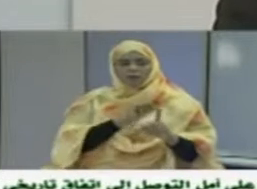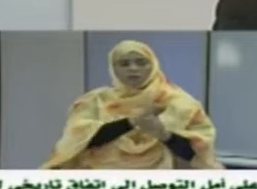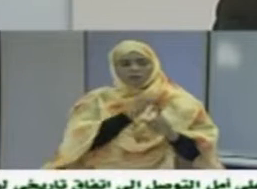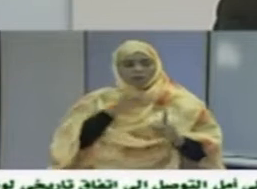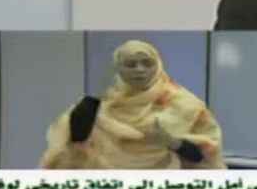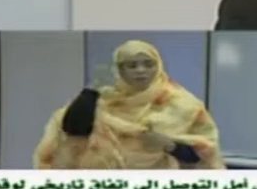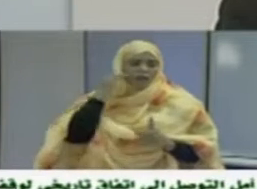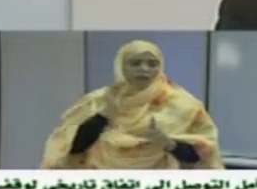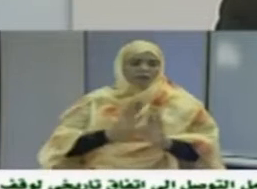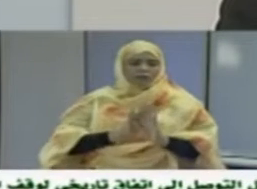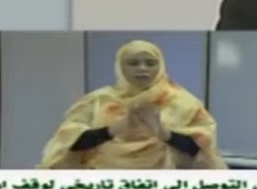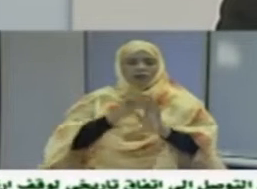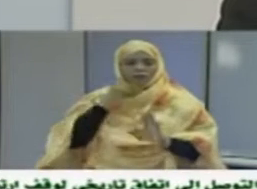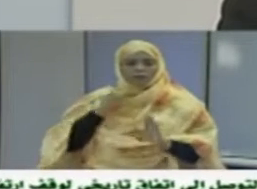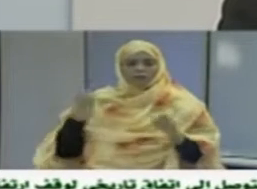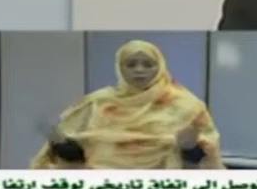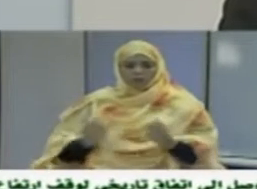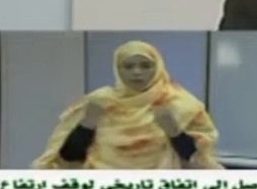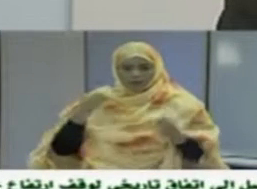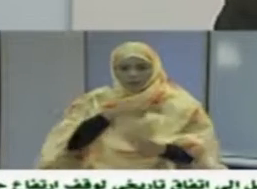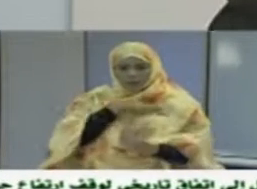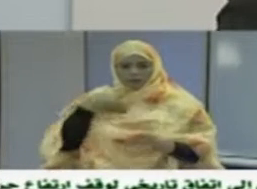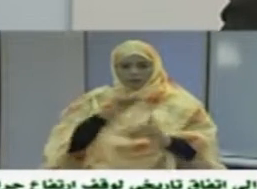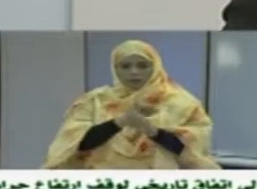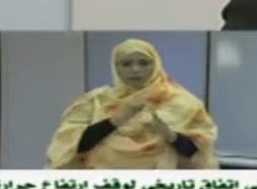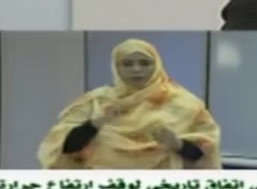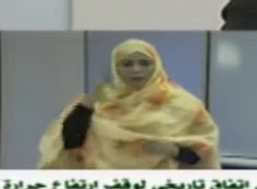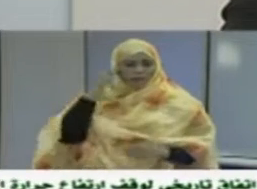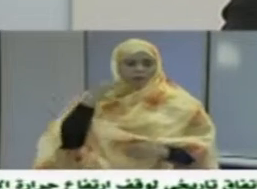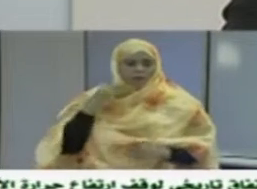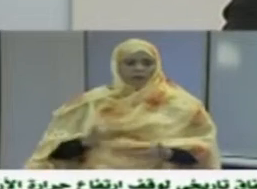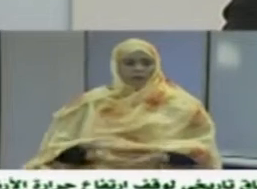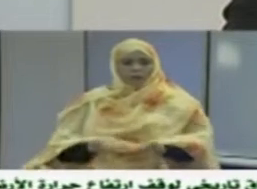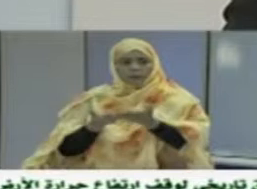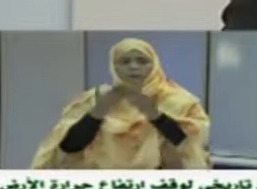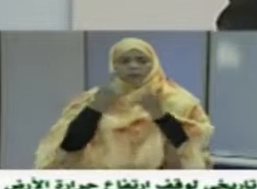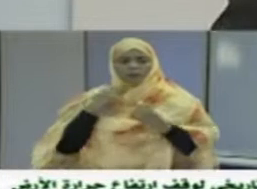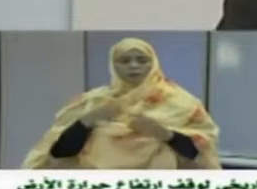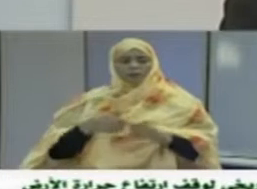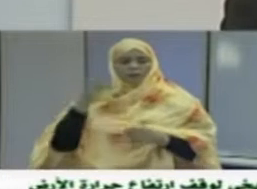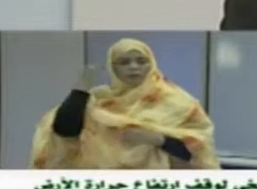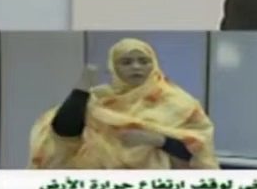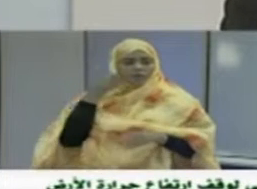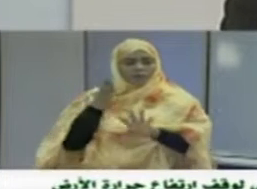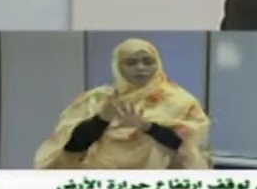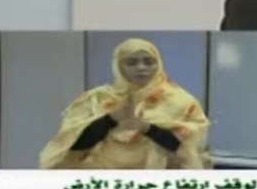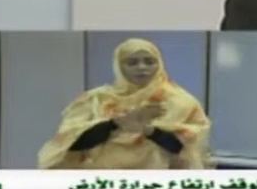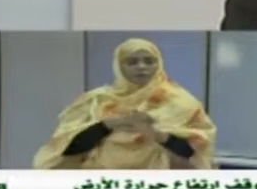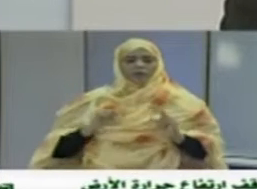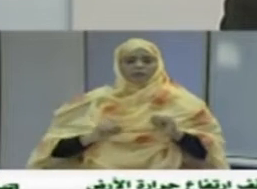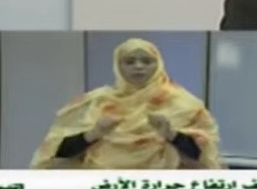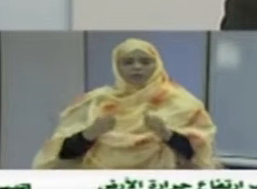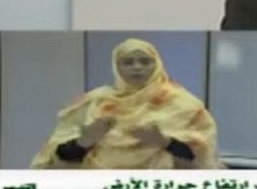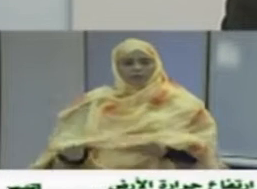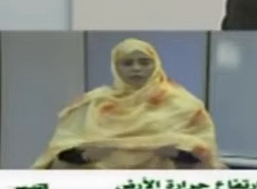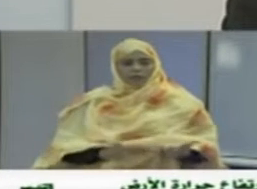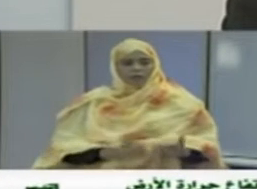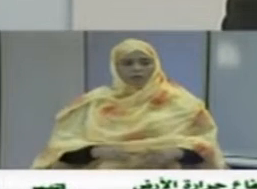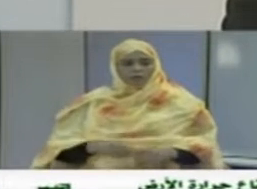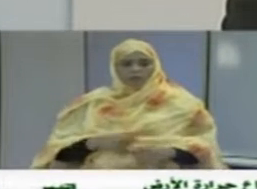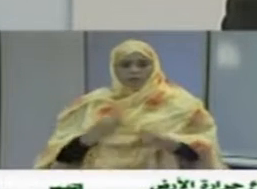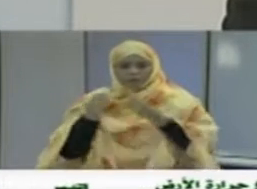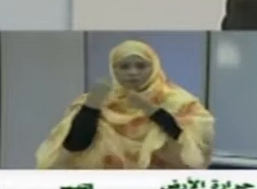المرأة وتعزيز جهود الحكومة المبذولة من أجل تحسين ولوجها لصنع القرار. حضر حفل